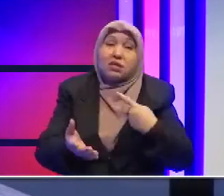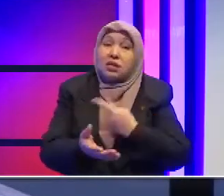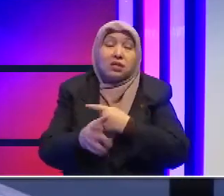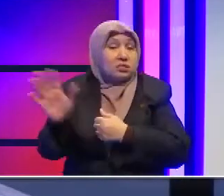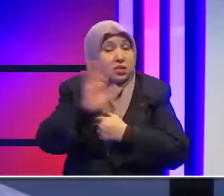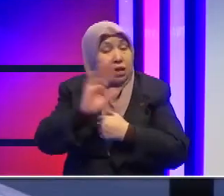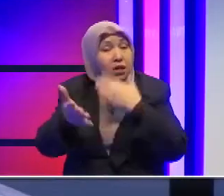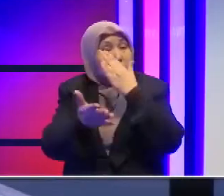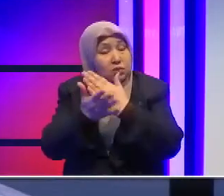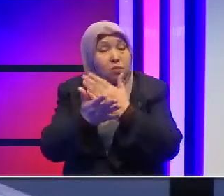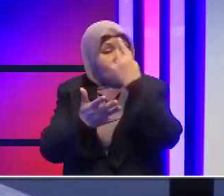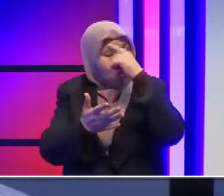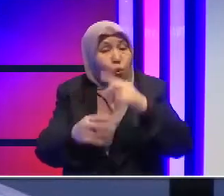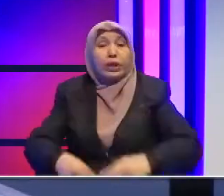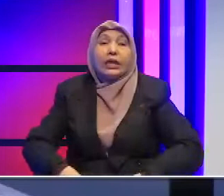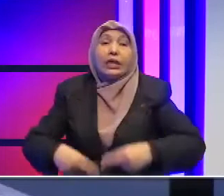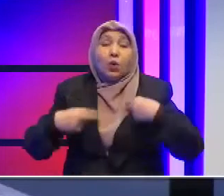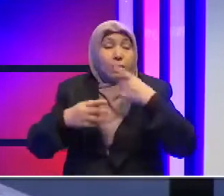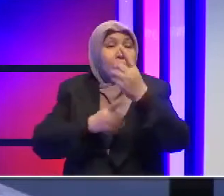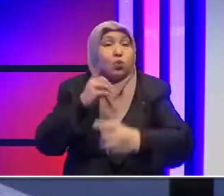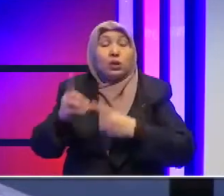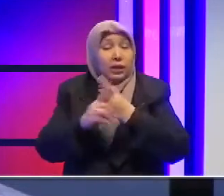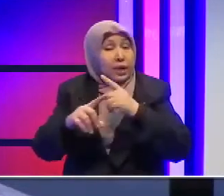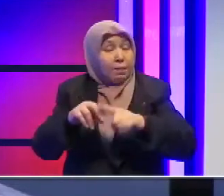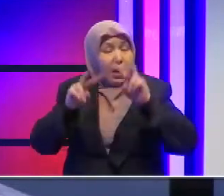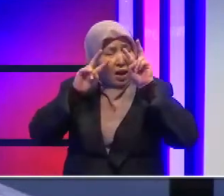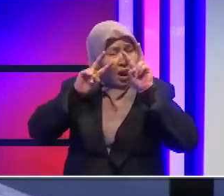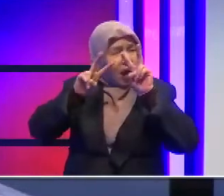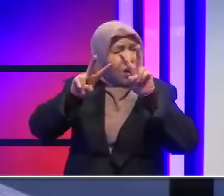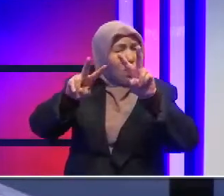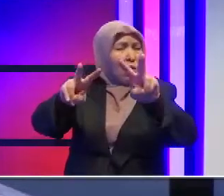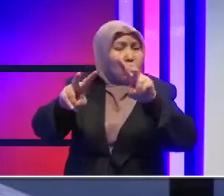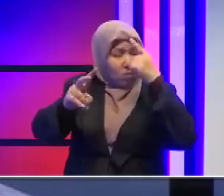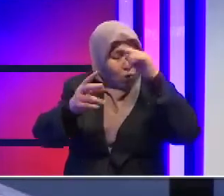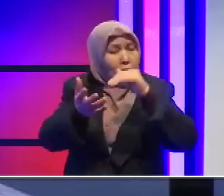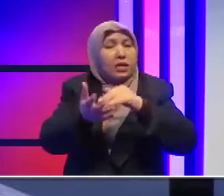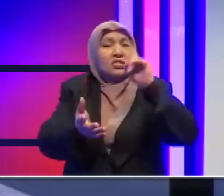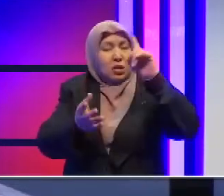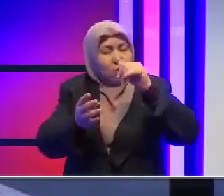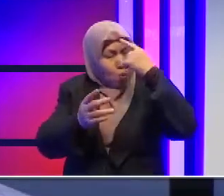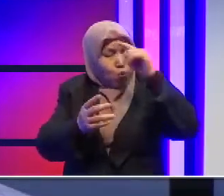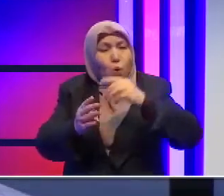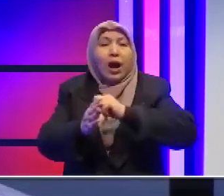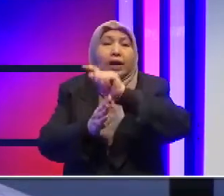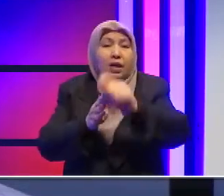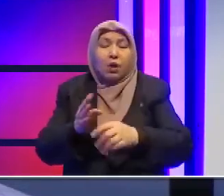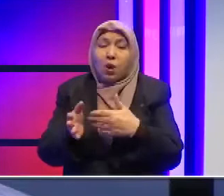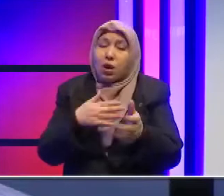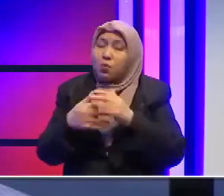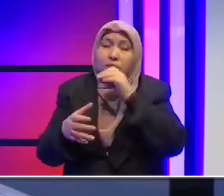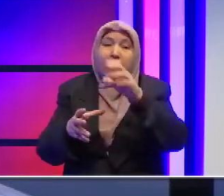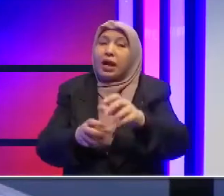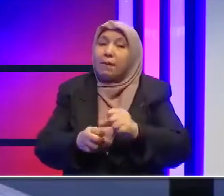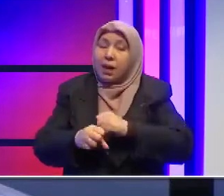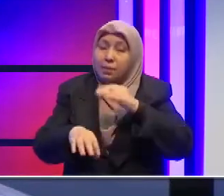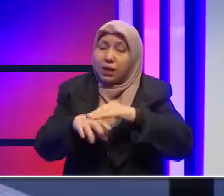jangan hentikan ia untuk hidup dunia, tetapi lihatlah ianya adalah untuk satu lagi yang namanya hidup akhirat. Kalaupun tak beroleh